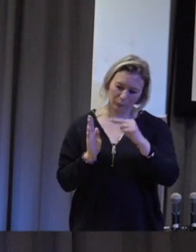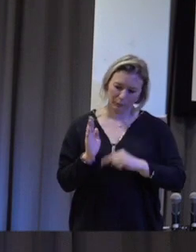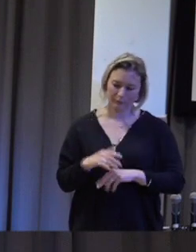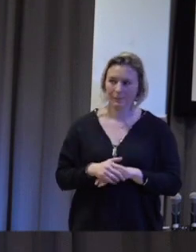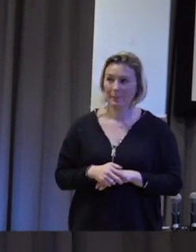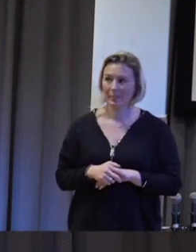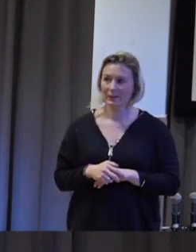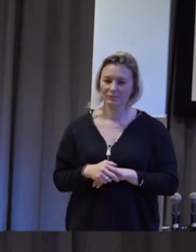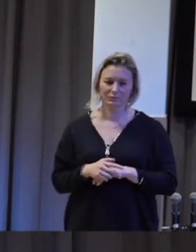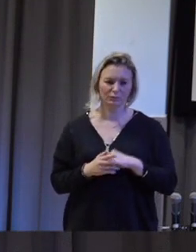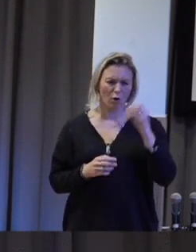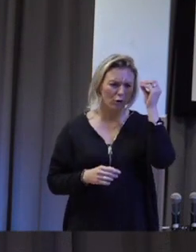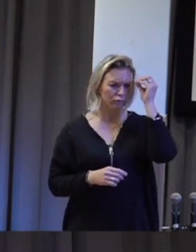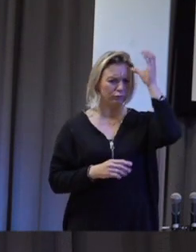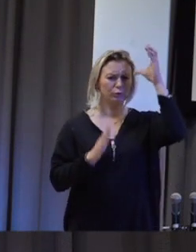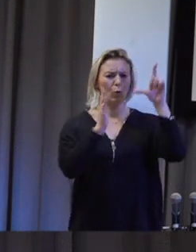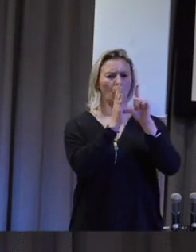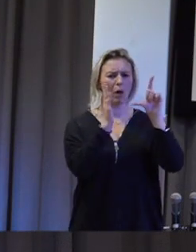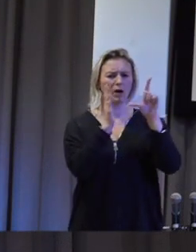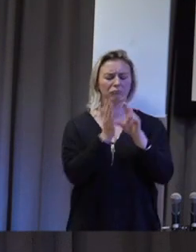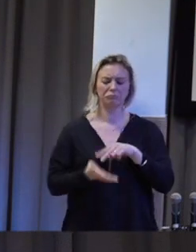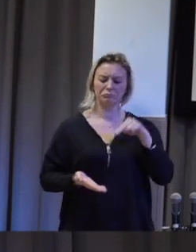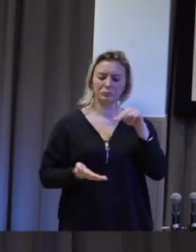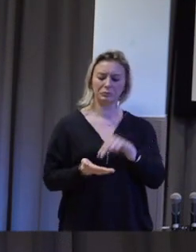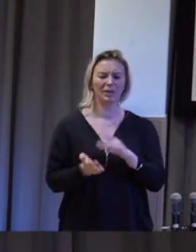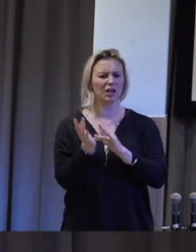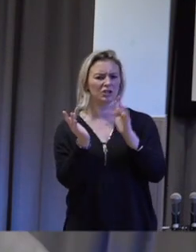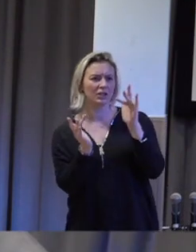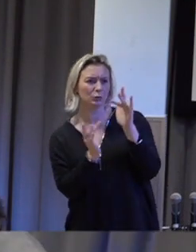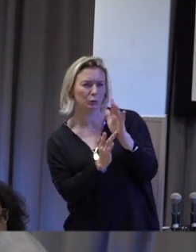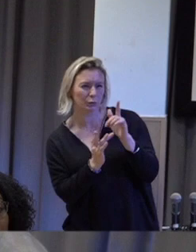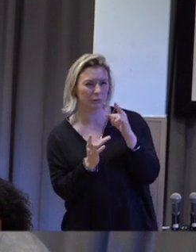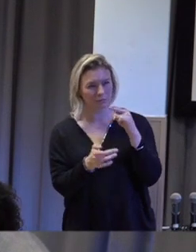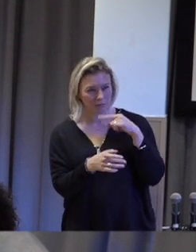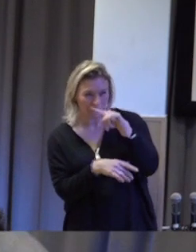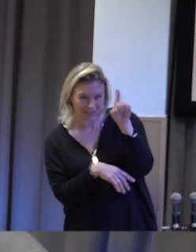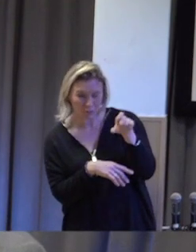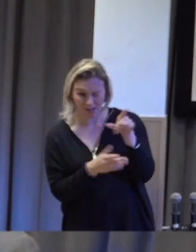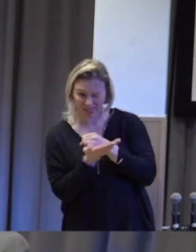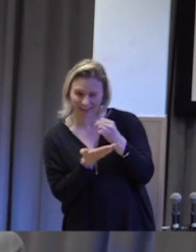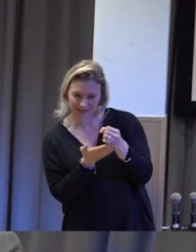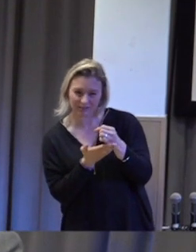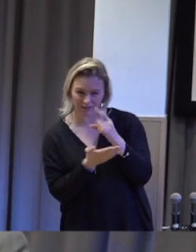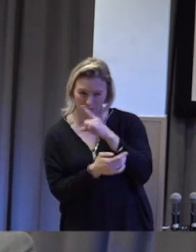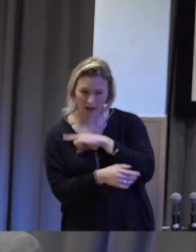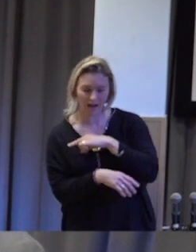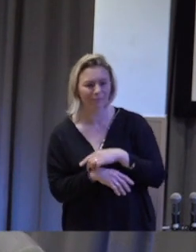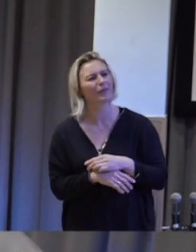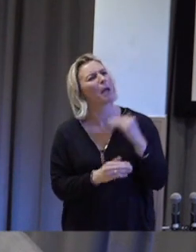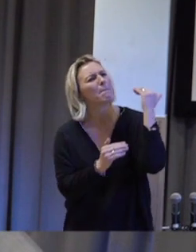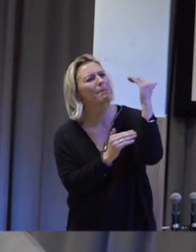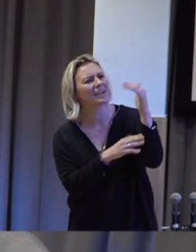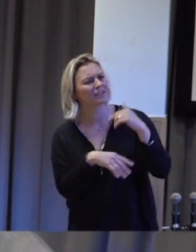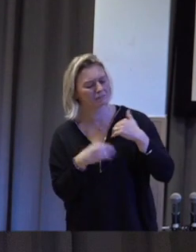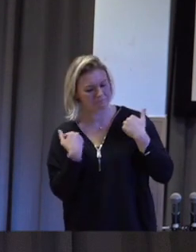Un docteur de la loi se leva et dit à Jésus pour l'éprouver. « Maître, que